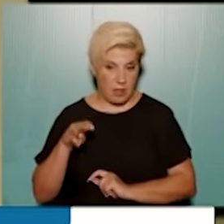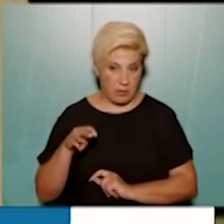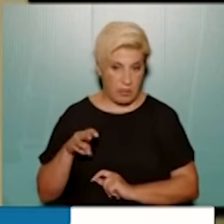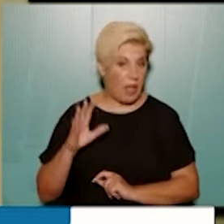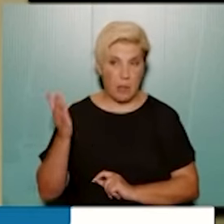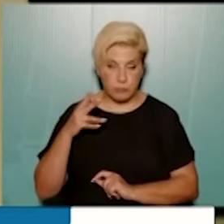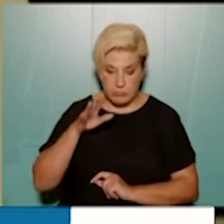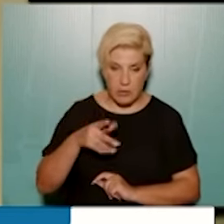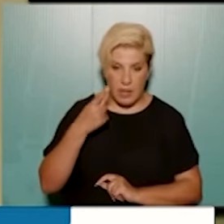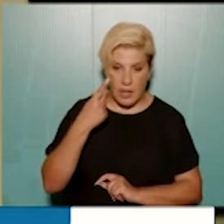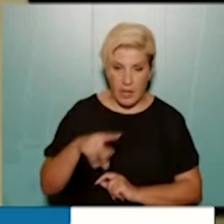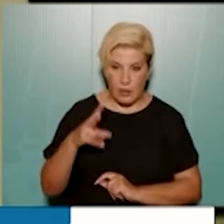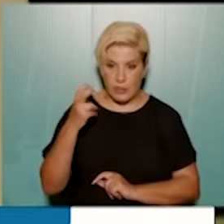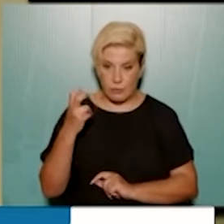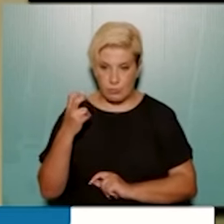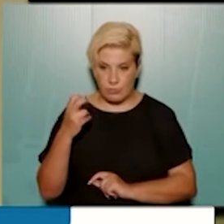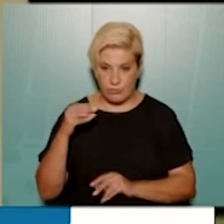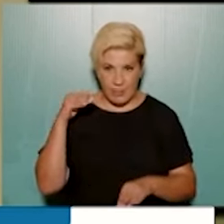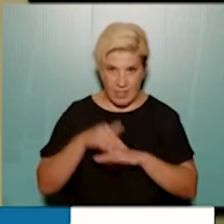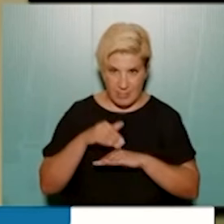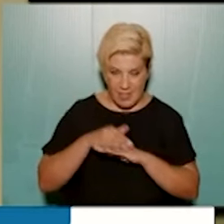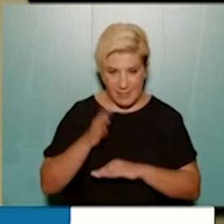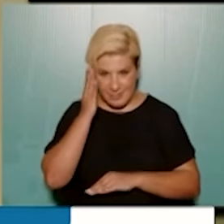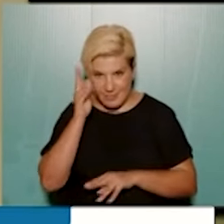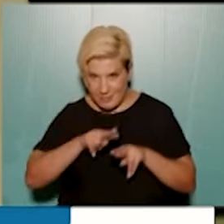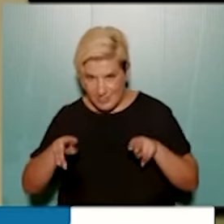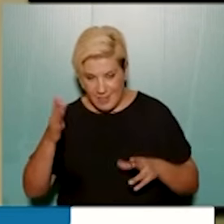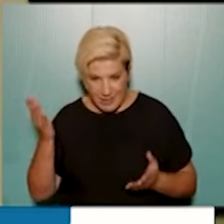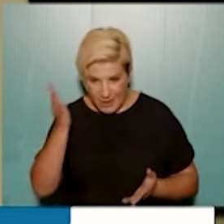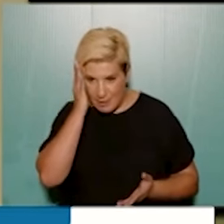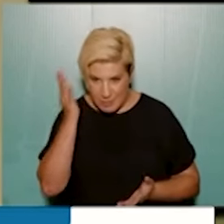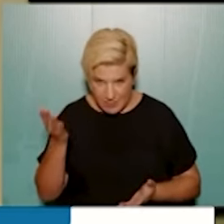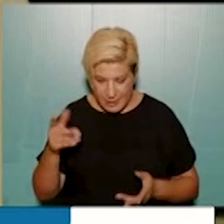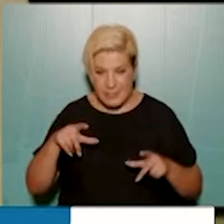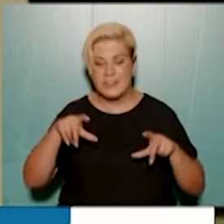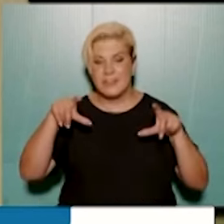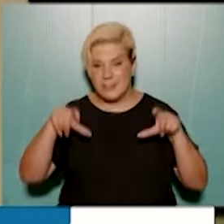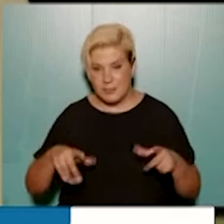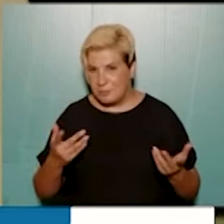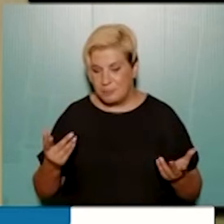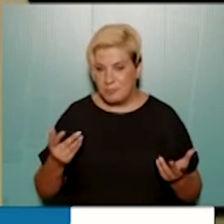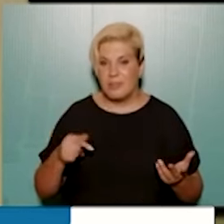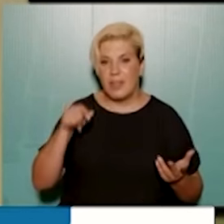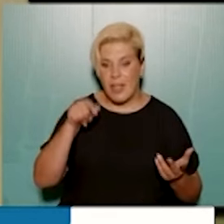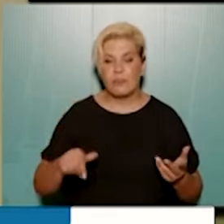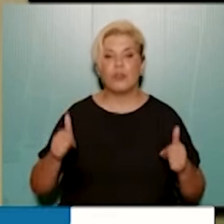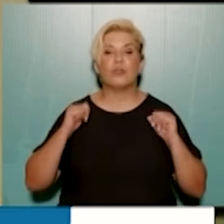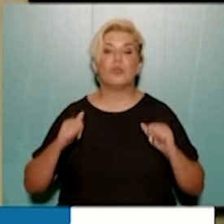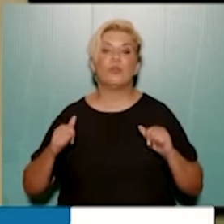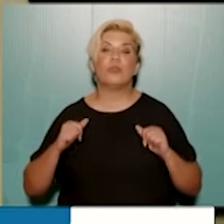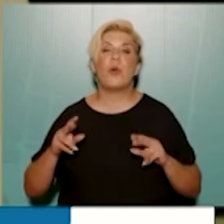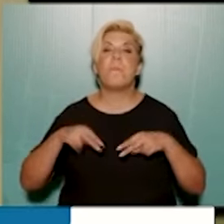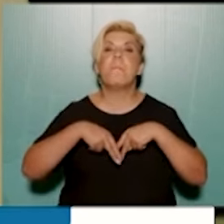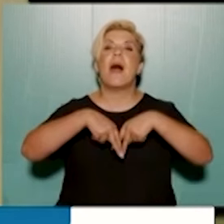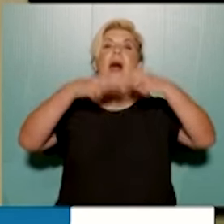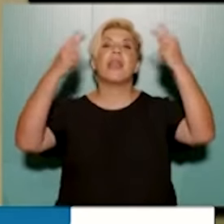έβρισκε κάποιος κάτω από 120 ευρώ βραδιά σε οποιοδήποτε κατάλημα της Χαλκιδικής. Αυτό το τουριστικό παράδεισο,